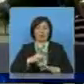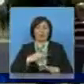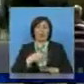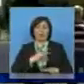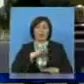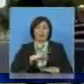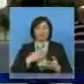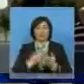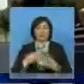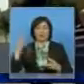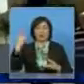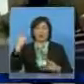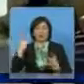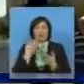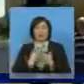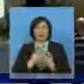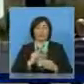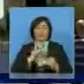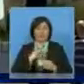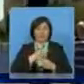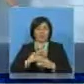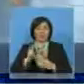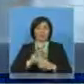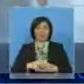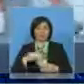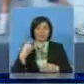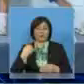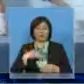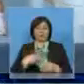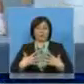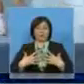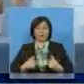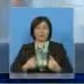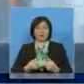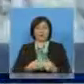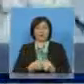модно. А современный стиль жизни – это отказ от вредных привычек, здоровые приоритеты и